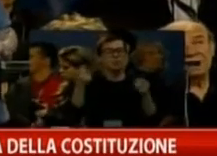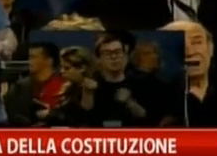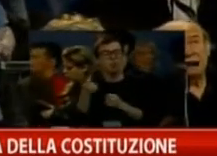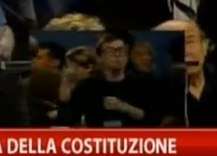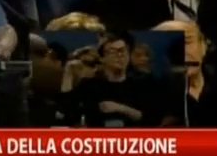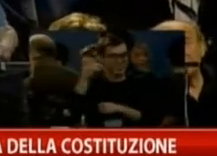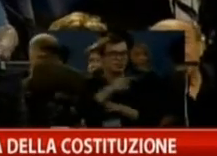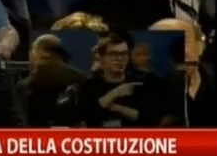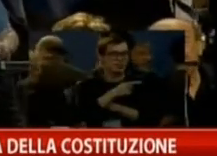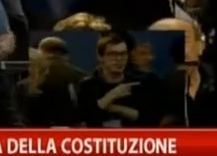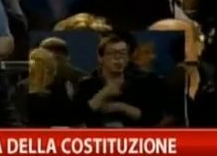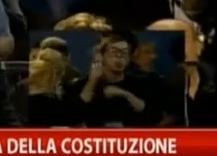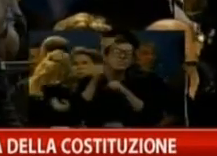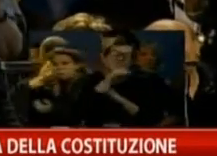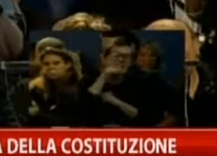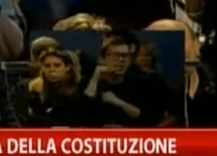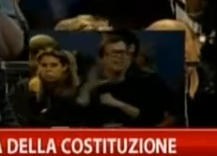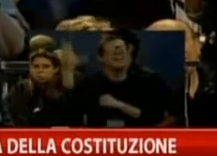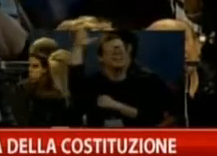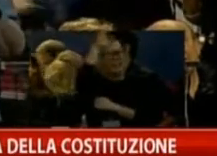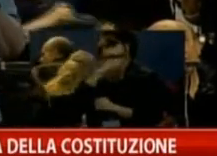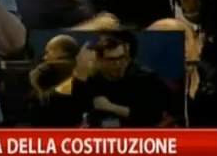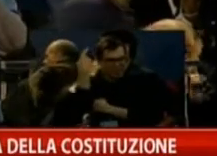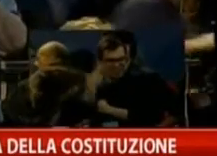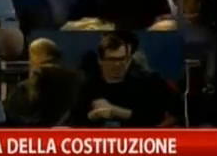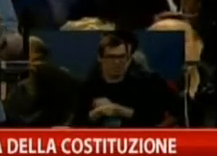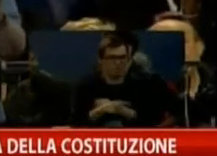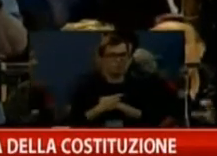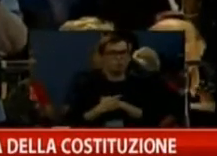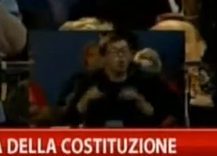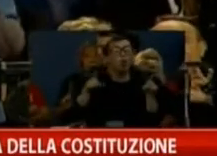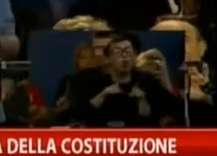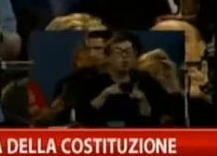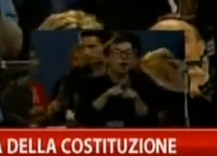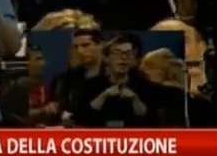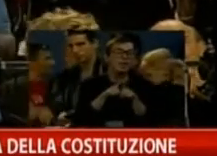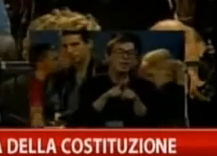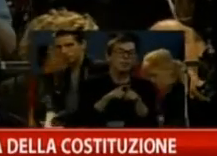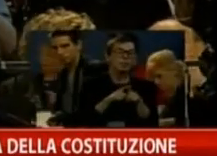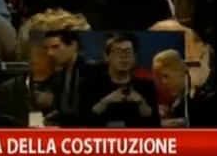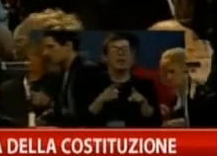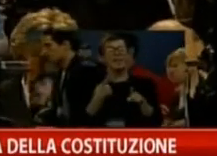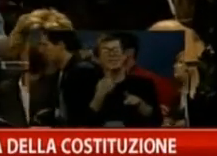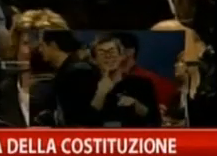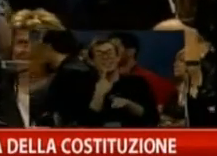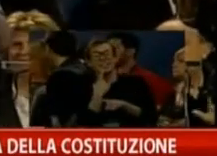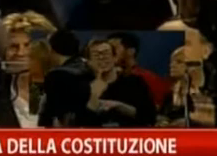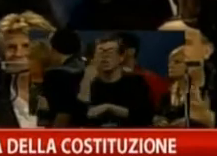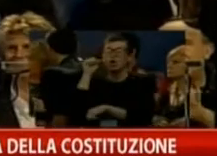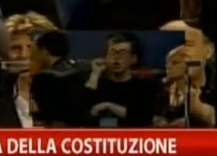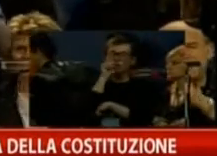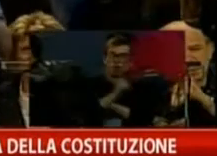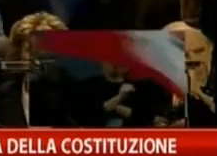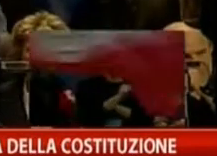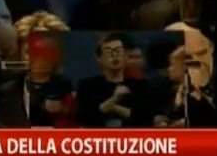fatto che si oppone al monocorde obbligato modo di discutere